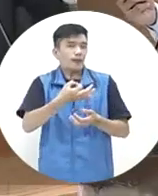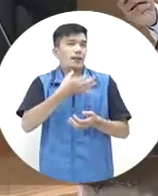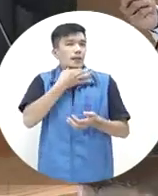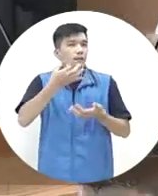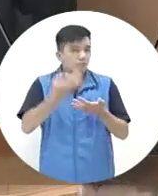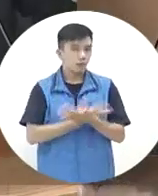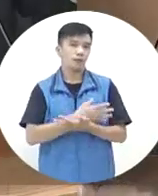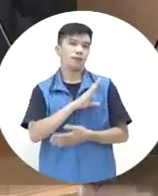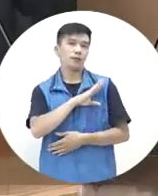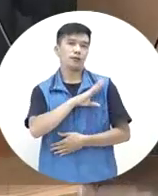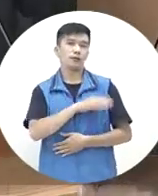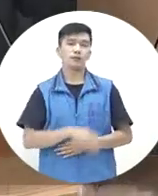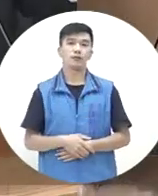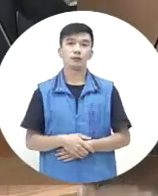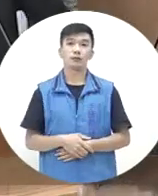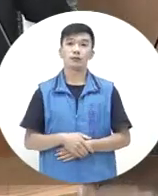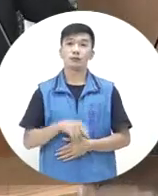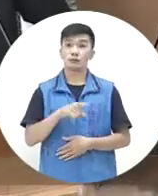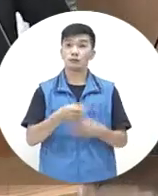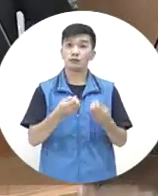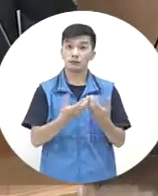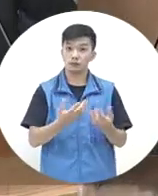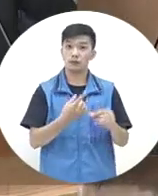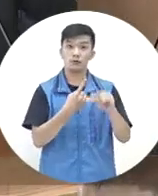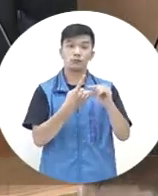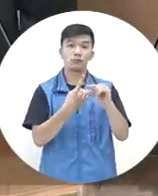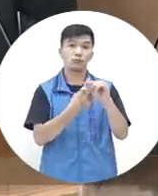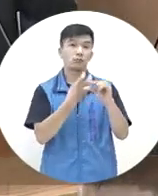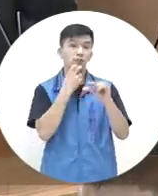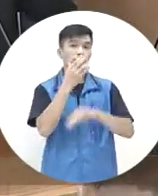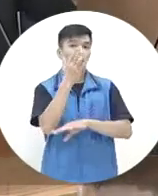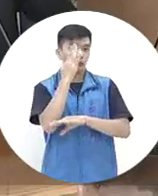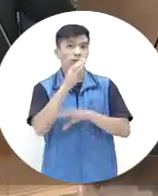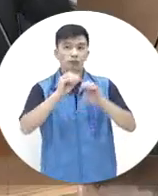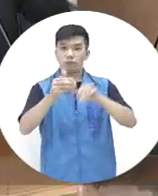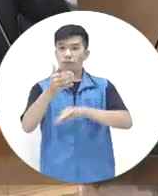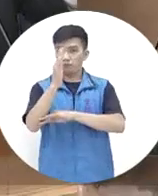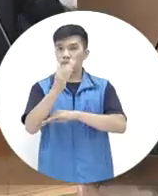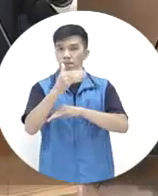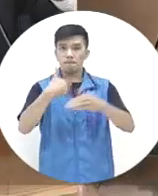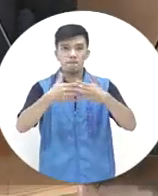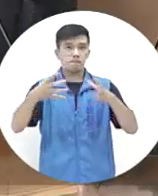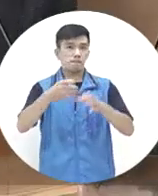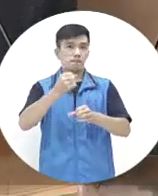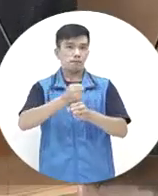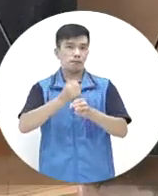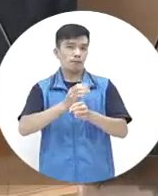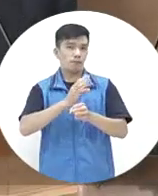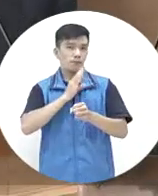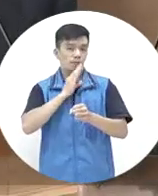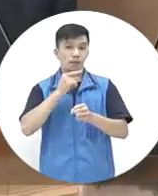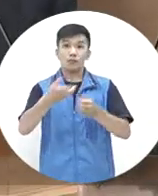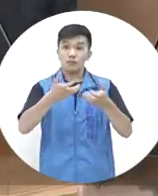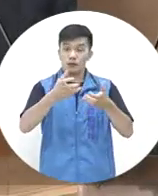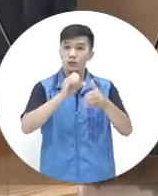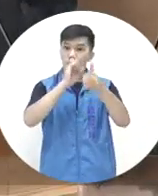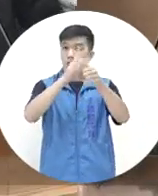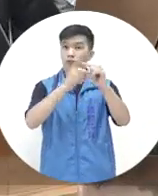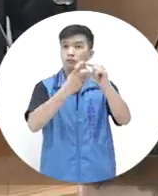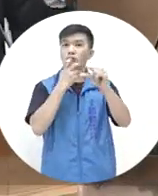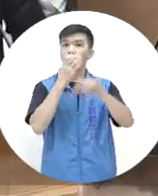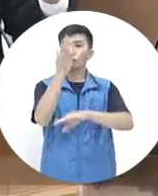甚至到因为这是一个中央跟地方合作，大家一起要去面对的问题，所以我们会报给修正计划给中